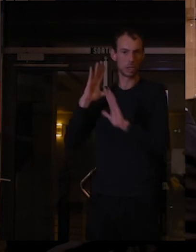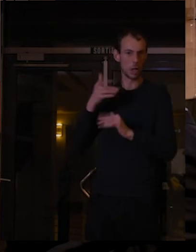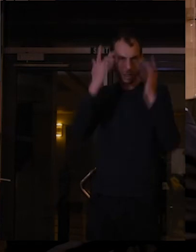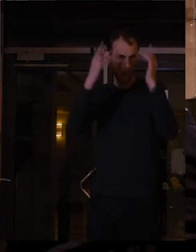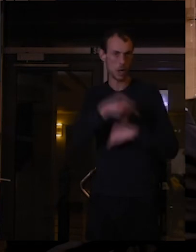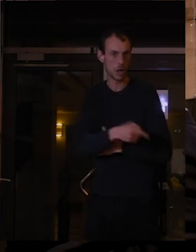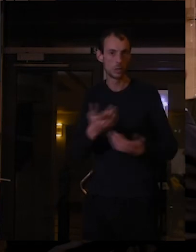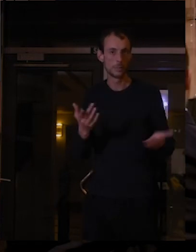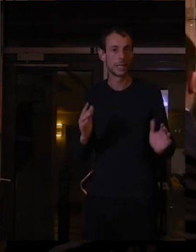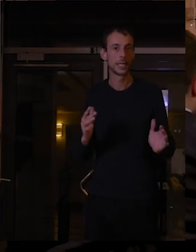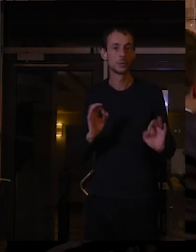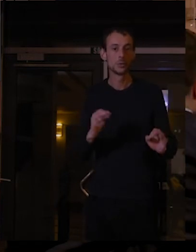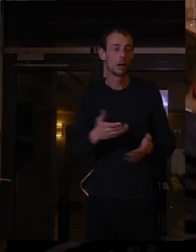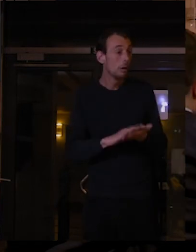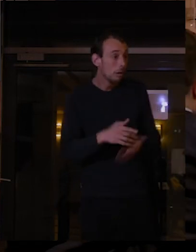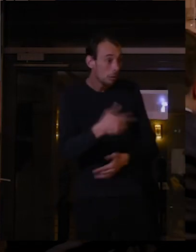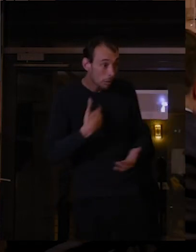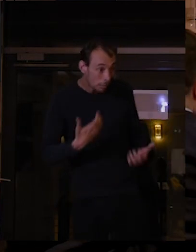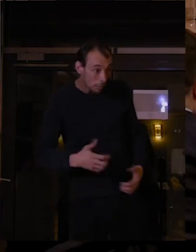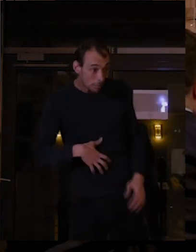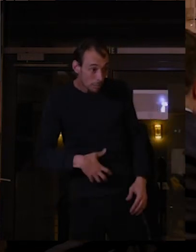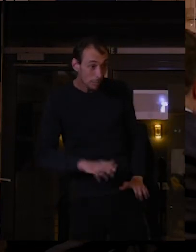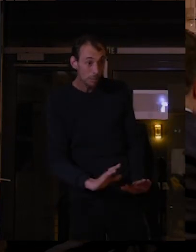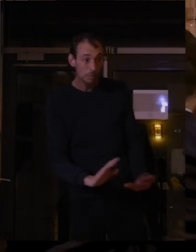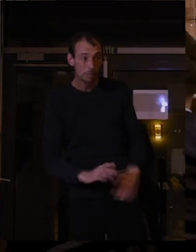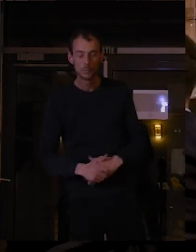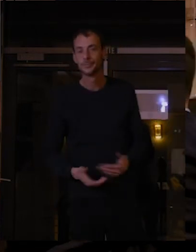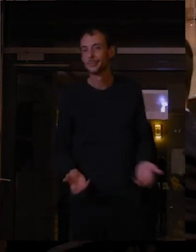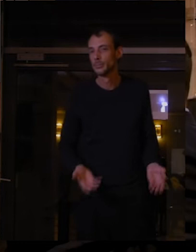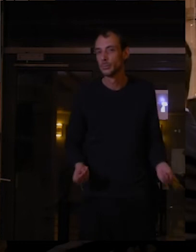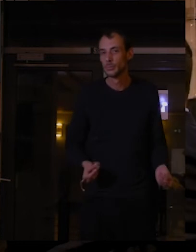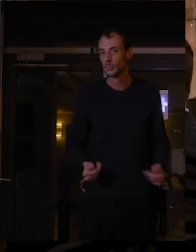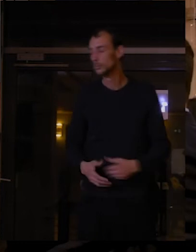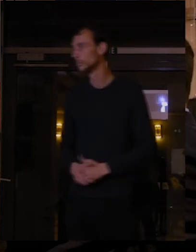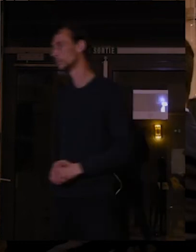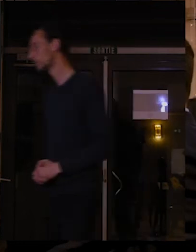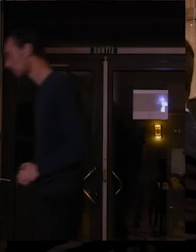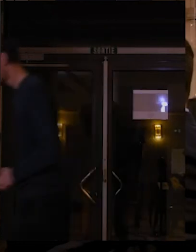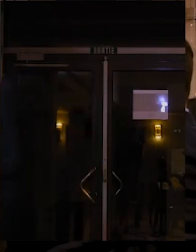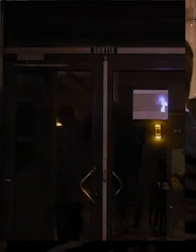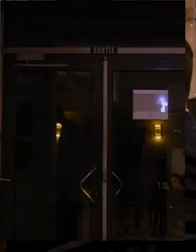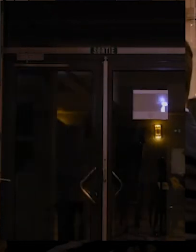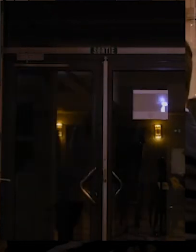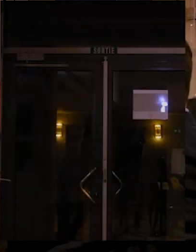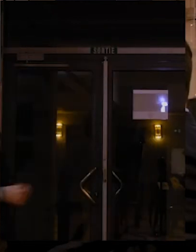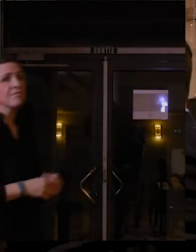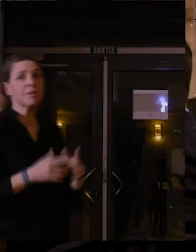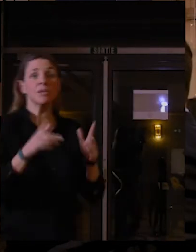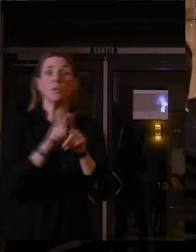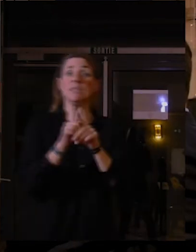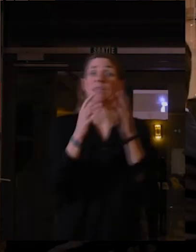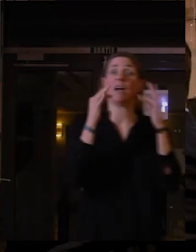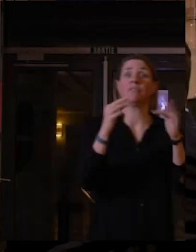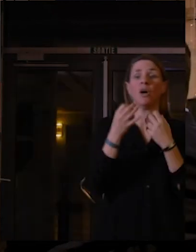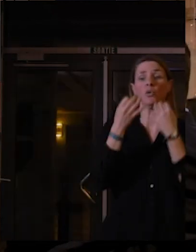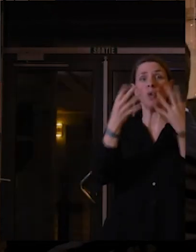que oh mon Dieu, tu as voulu être mère. Et ça pose aussi la question du temps, puisque le rythme peut changer, donc peut-être